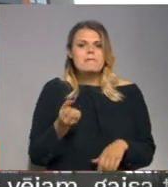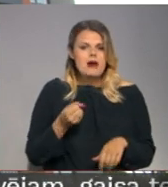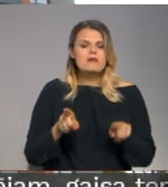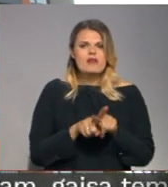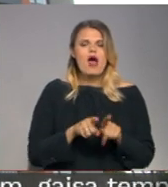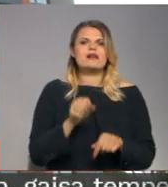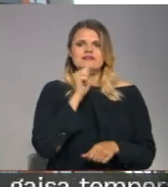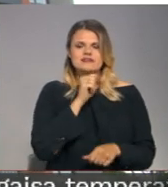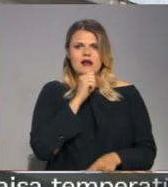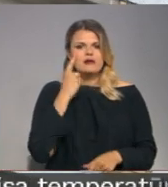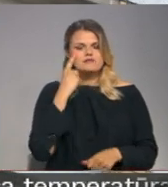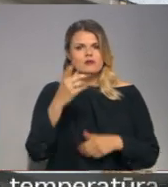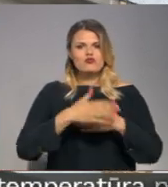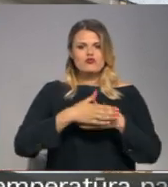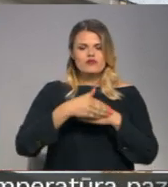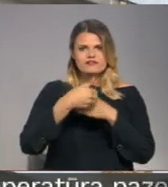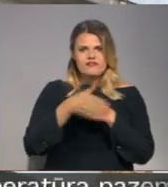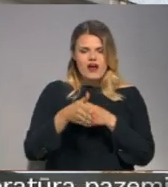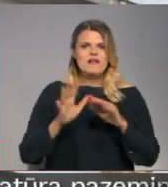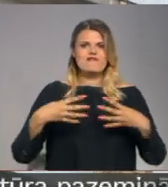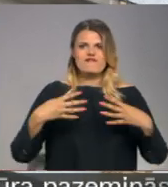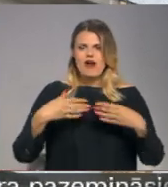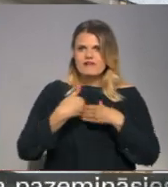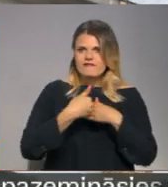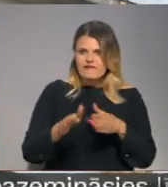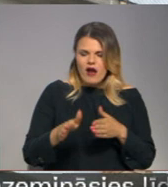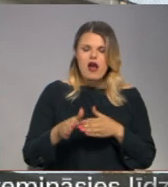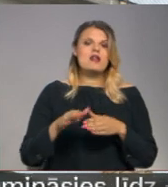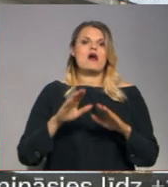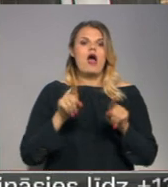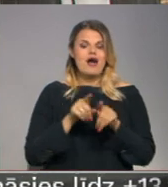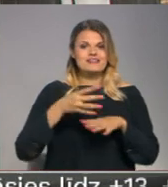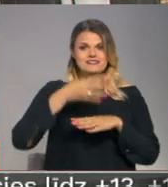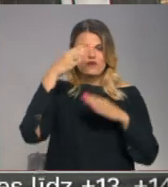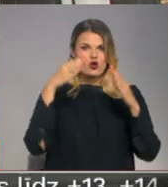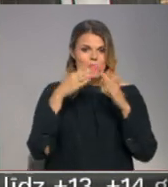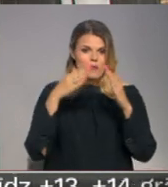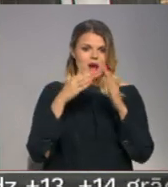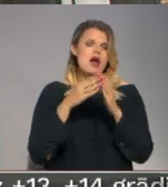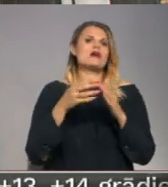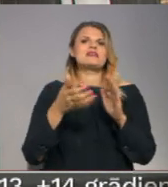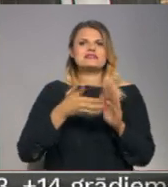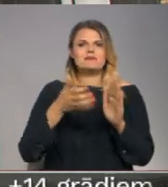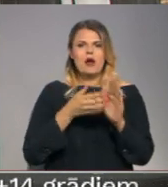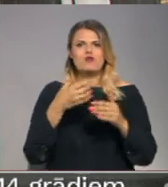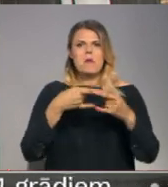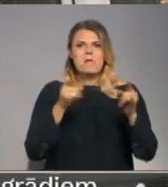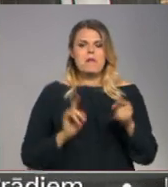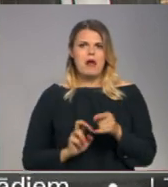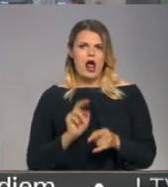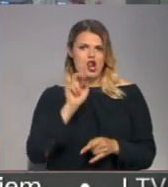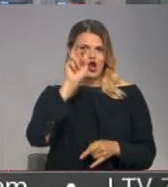zagļi pievērš uzmanību atvērtām durvīm vai vārtiņiem. Savukārt, lai iekļūtu daudz dzīvokļu namos, izmanto logus un